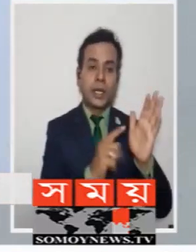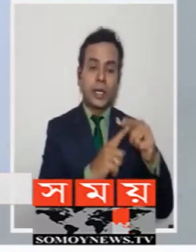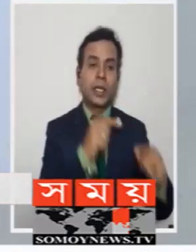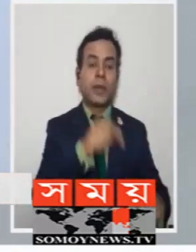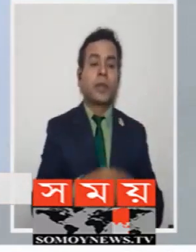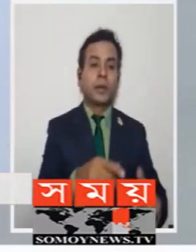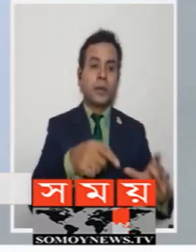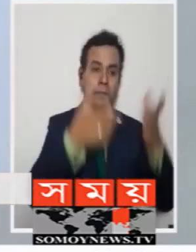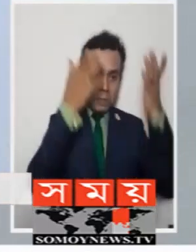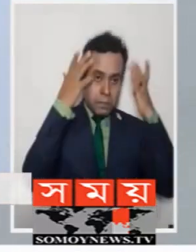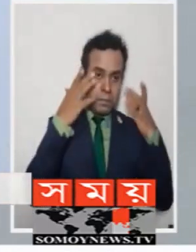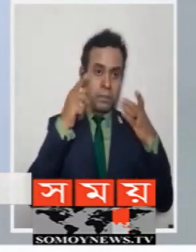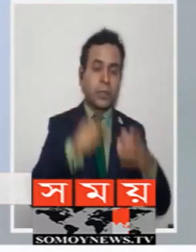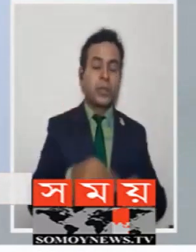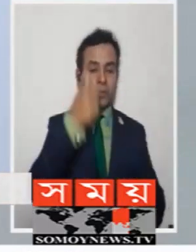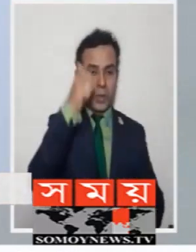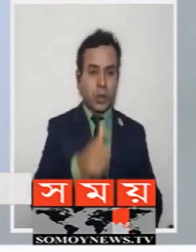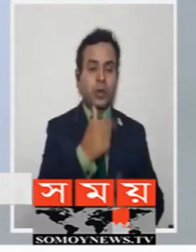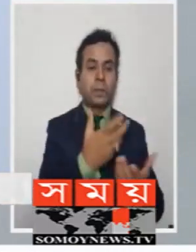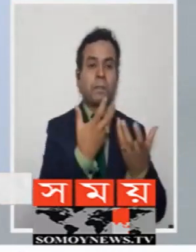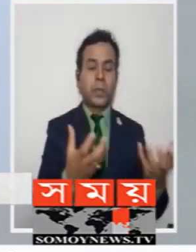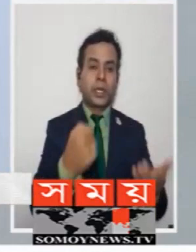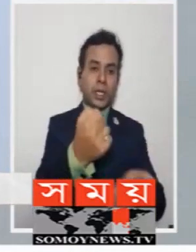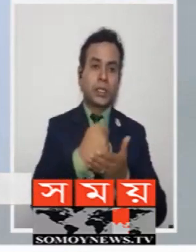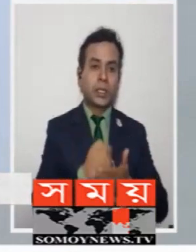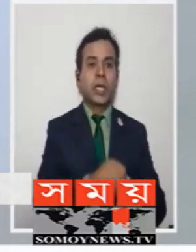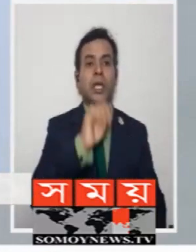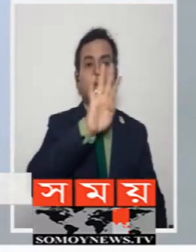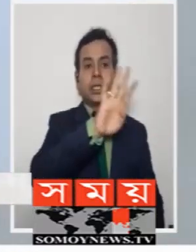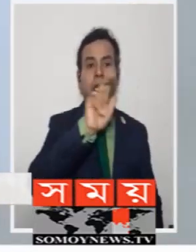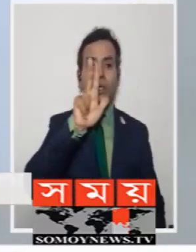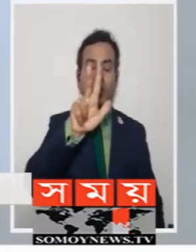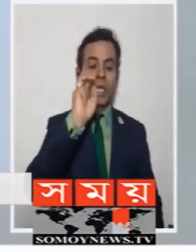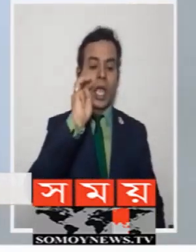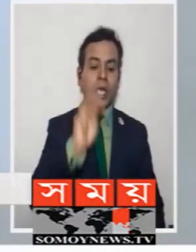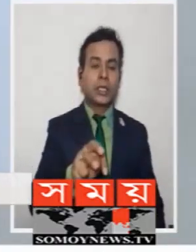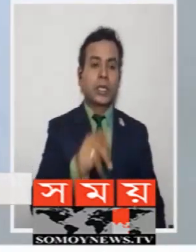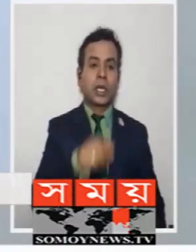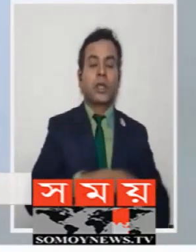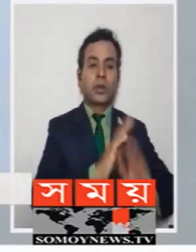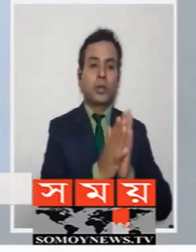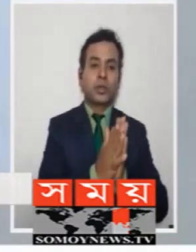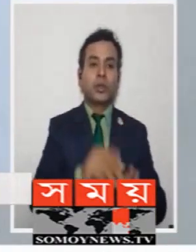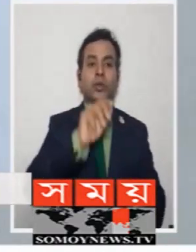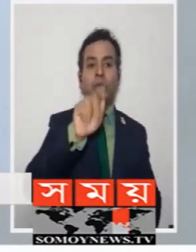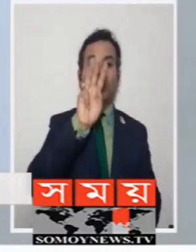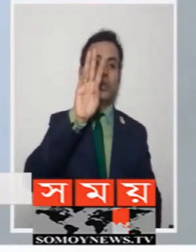হলো 48,000। গগলস দিয়েছেন 49,160টি, ফেস শিল্ড দিয়েছেন